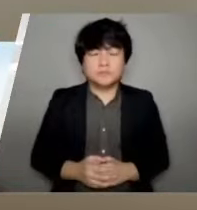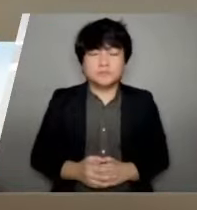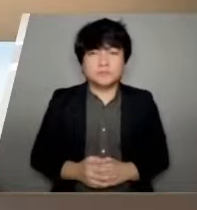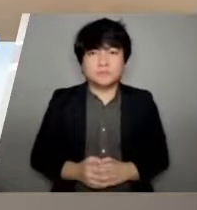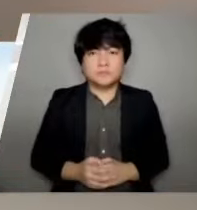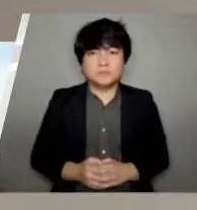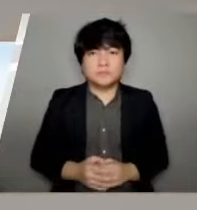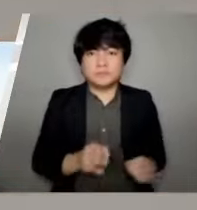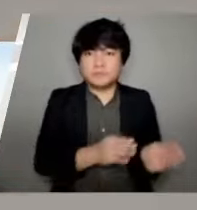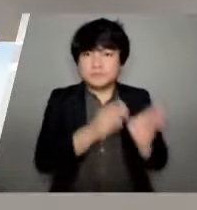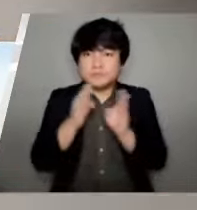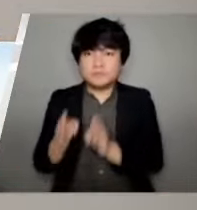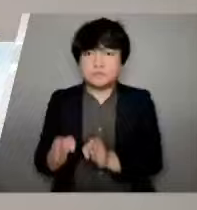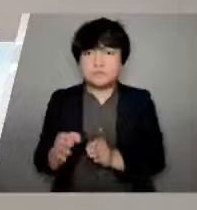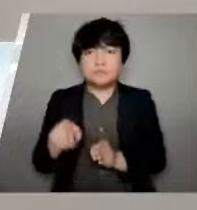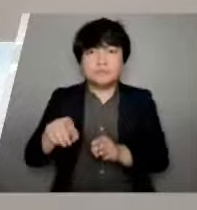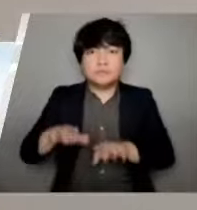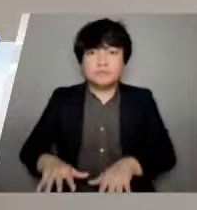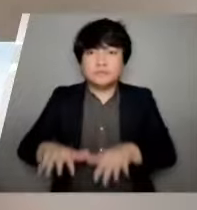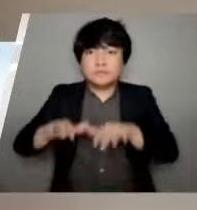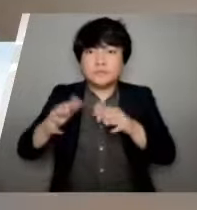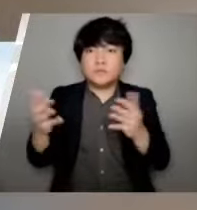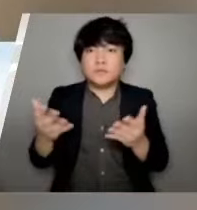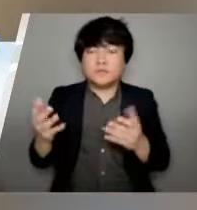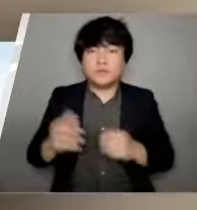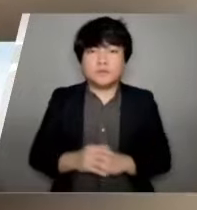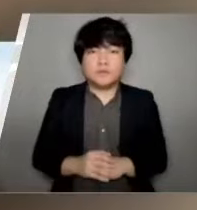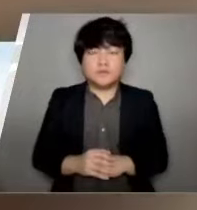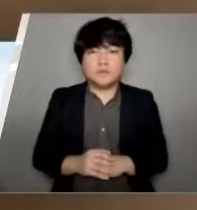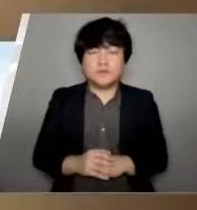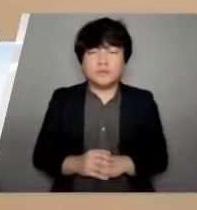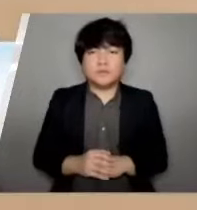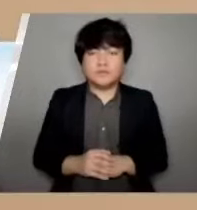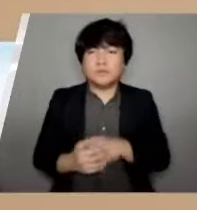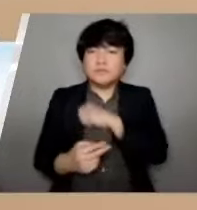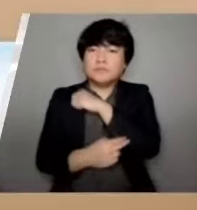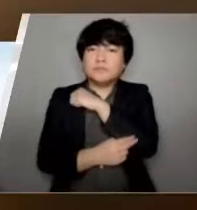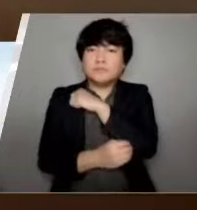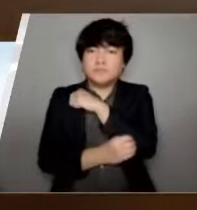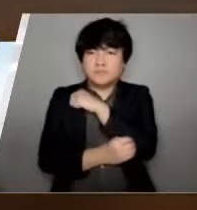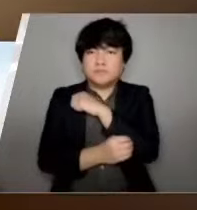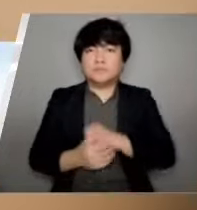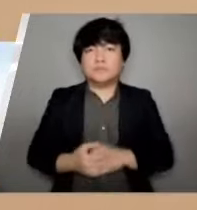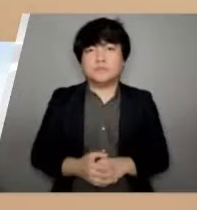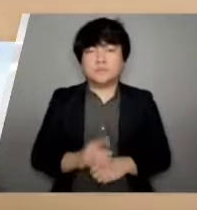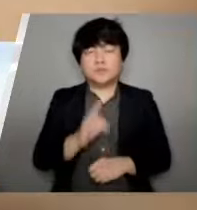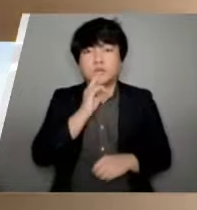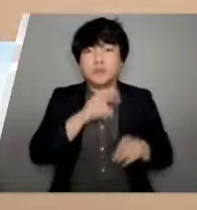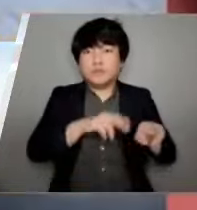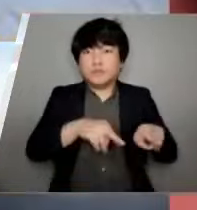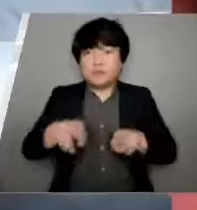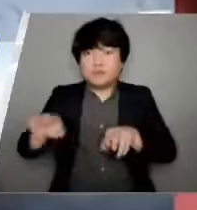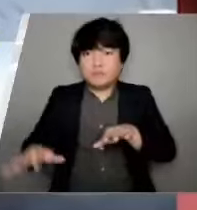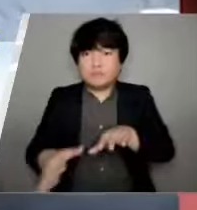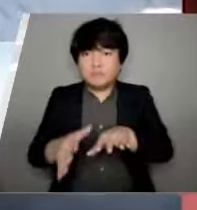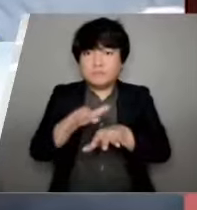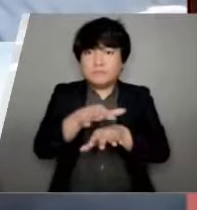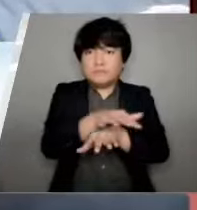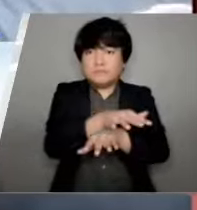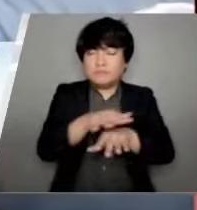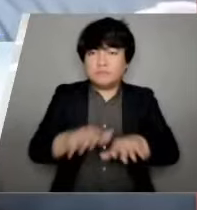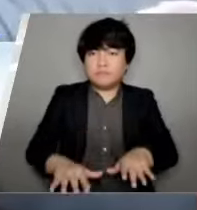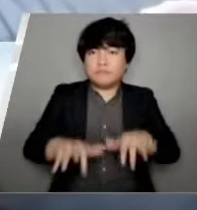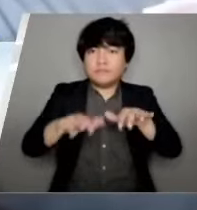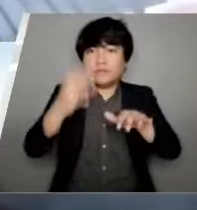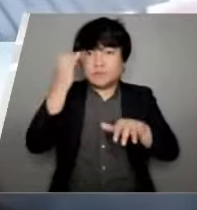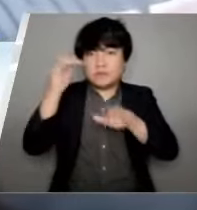Rumagasa rin ang baha sa bahaging ito ng Bindoy, Negros Oriental. Umapaw ang ilog dahil sa mga pag-ulan. Isang senior